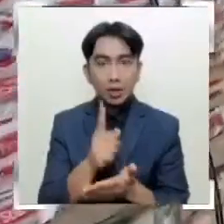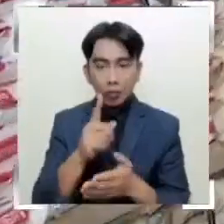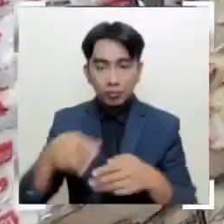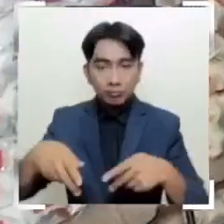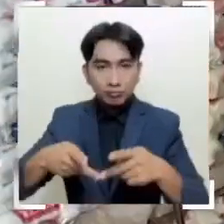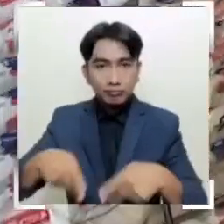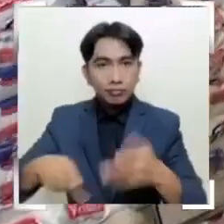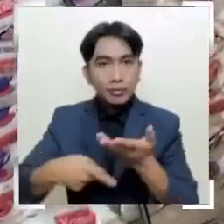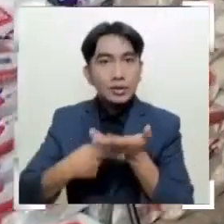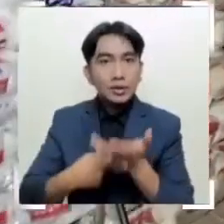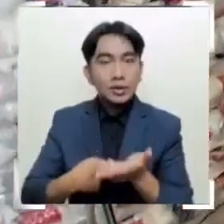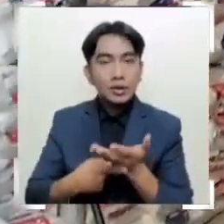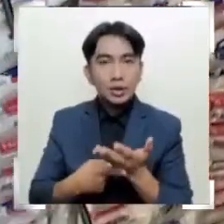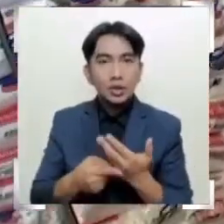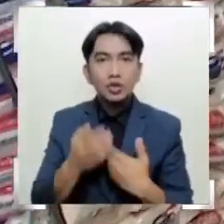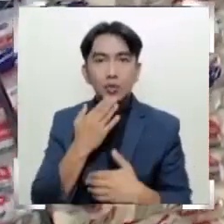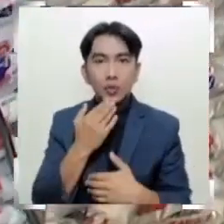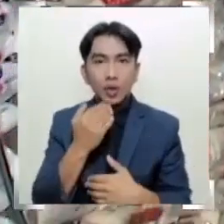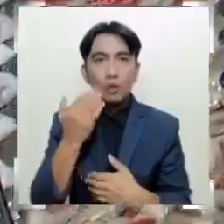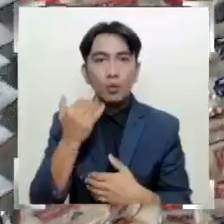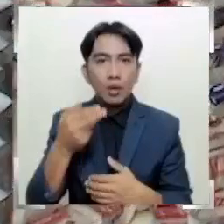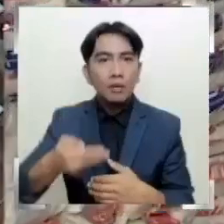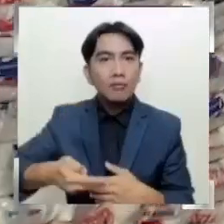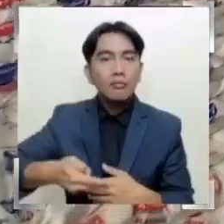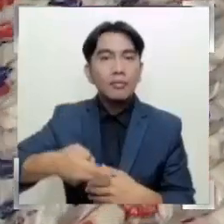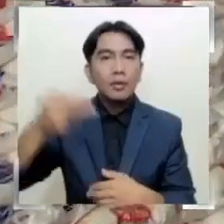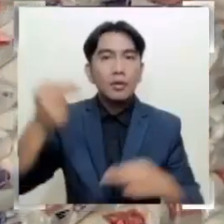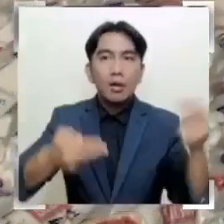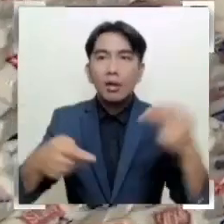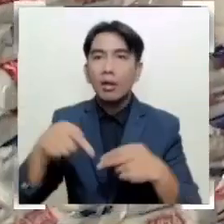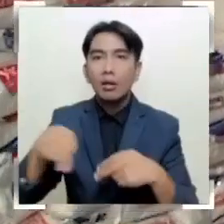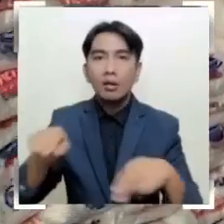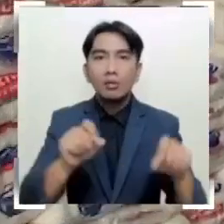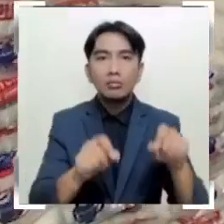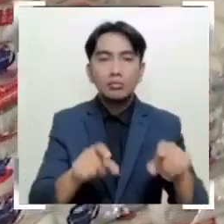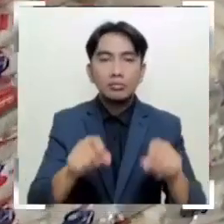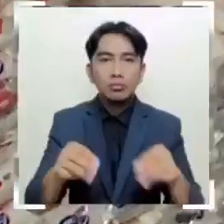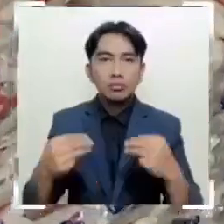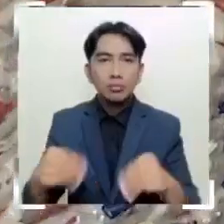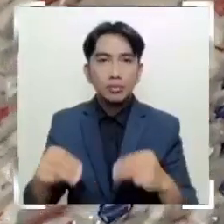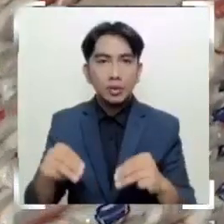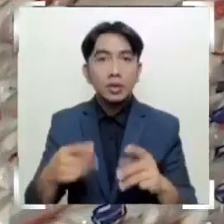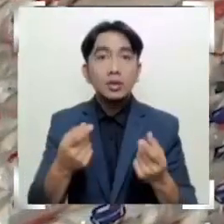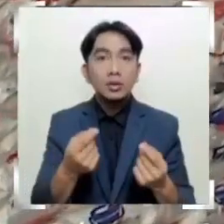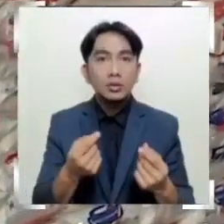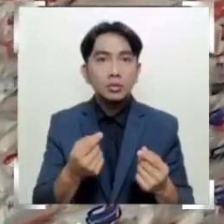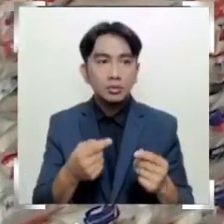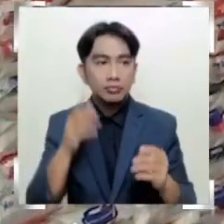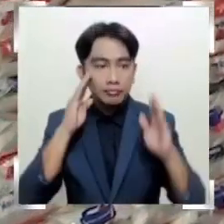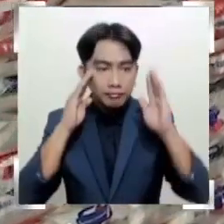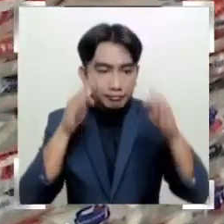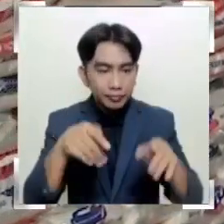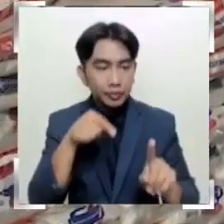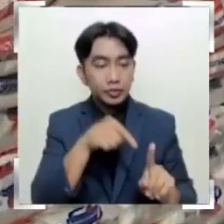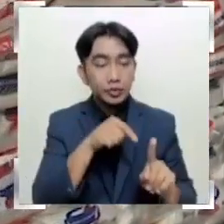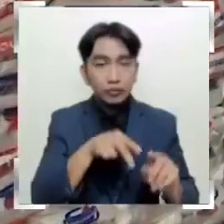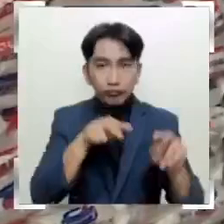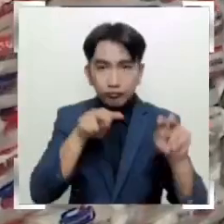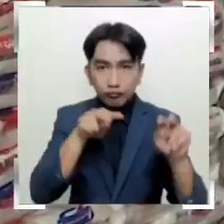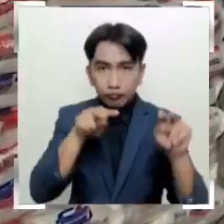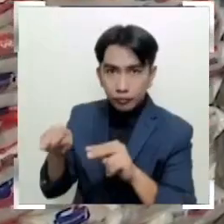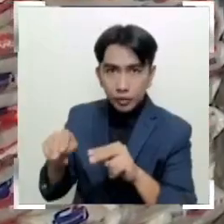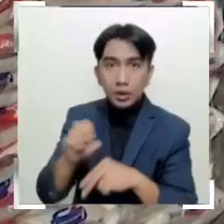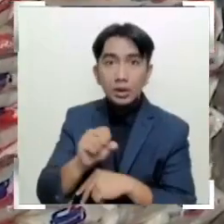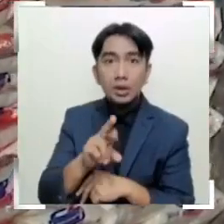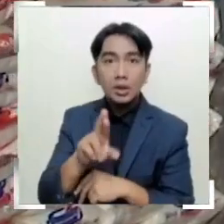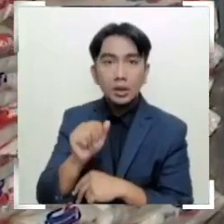Dahil nananatili pa rin mataas ang presyo sa ilang pamilihan, isa sa mga unang tutugunan ng bagong talagang acting administrator ng SRA ay